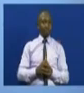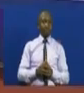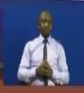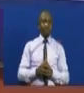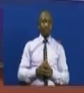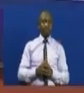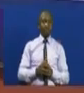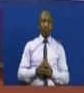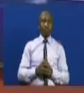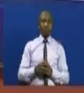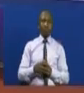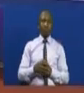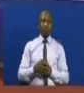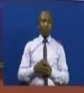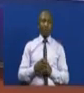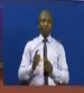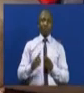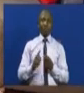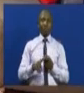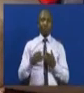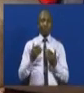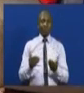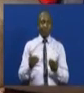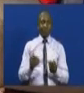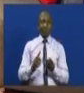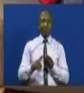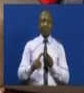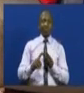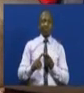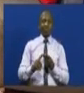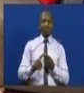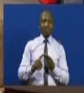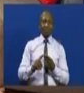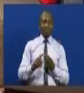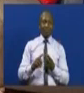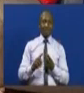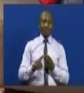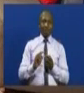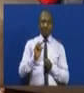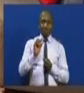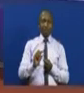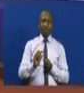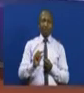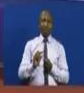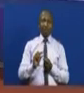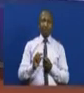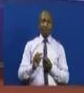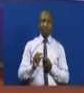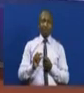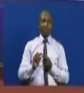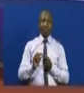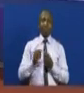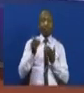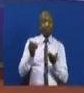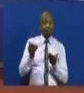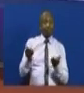na maswahiba wake kama anaweza kupata katika mgao huo, sijui mwambie Elizabeth Mramba kama anaweza kupata.